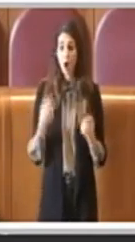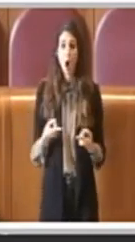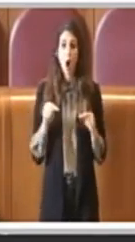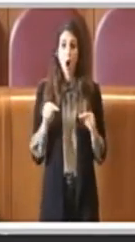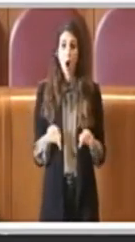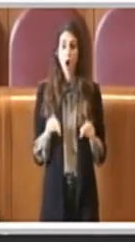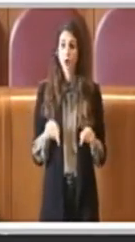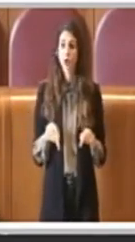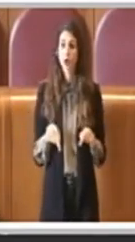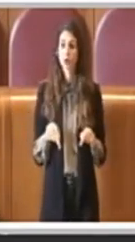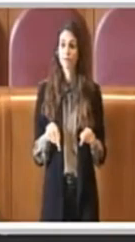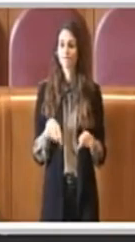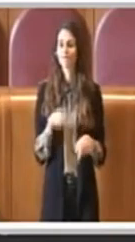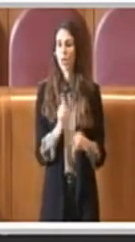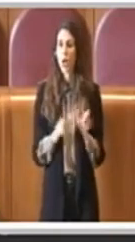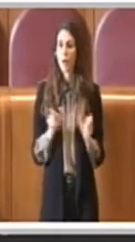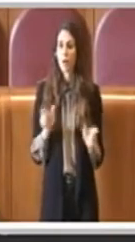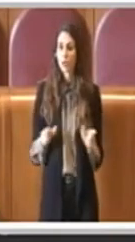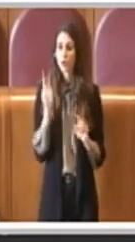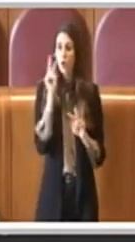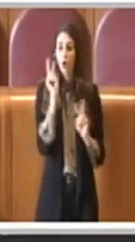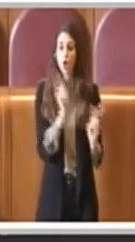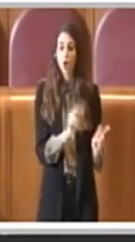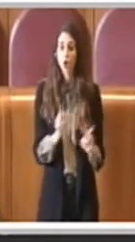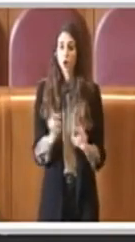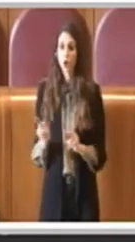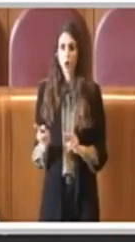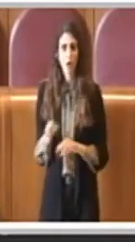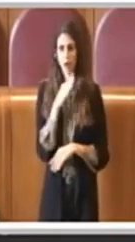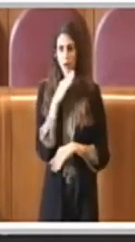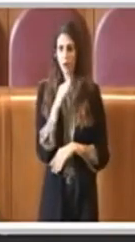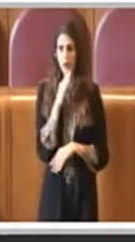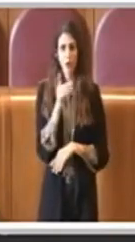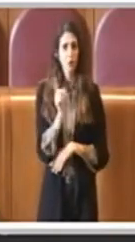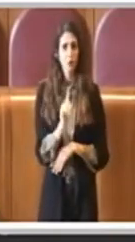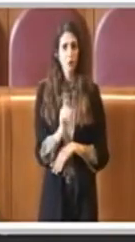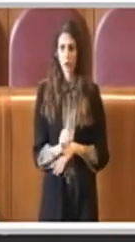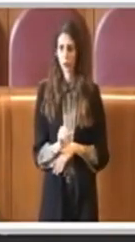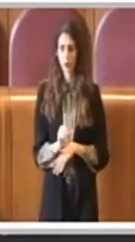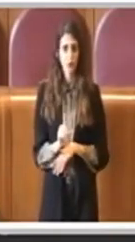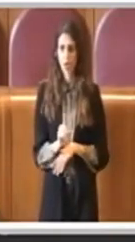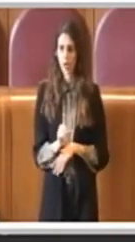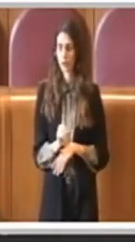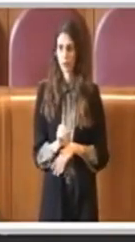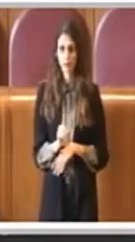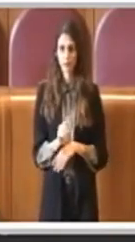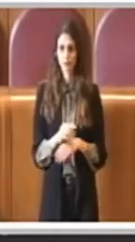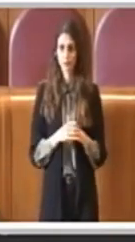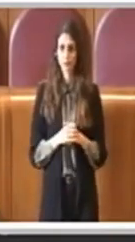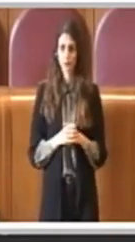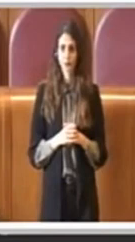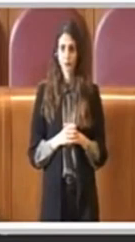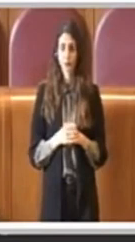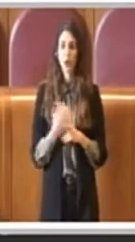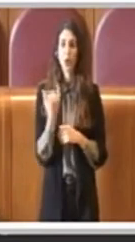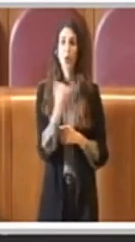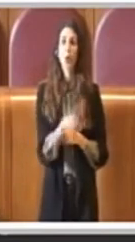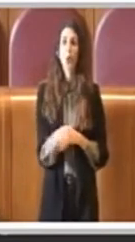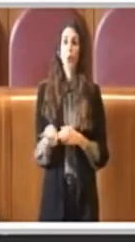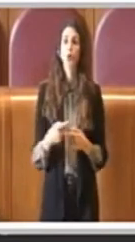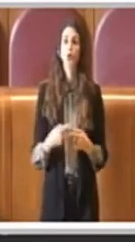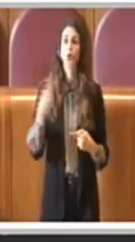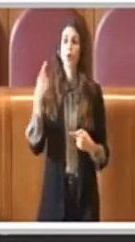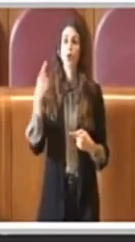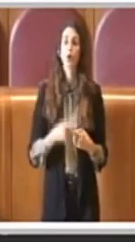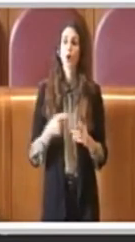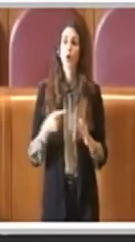l'organico è abbastanza insufficiente a coprire l'intera città. E ultimo ordine del